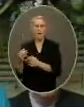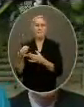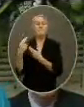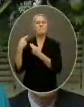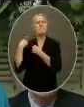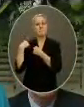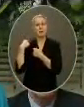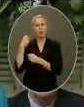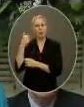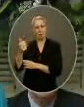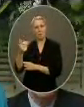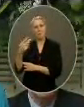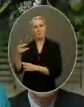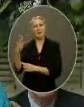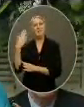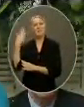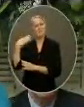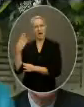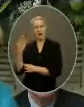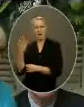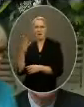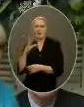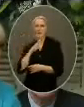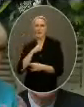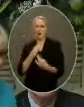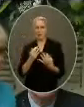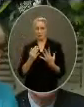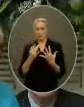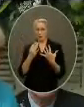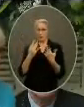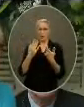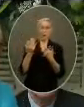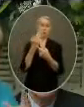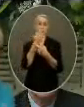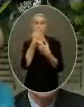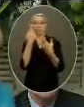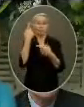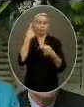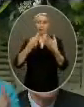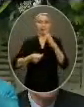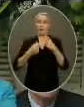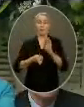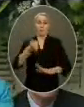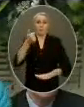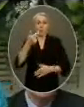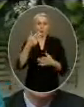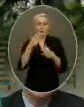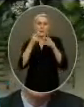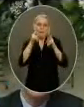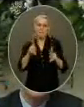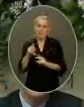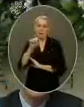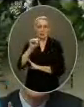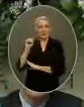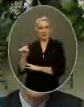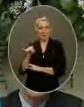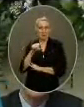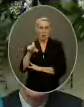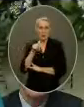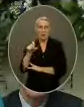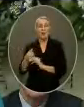leur mandat, M. le Président, qu'il y avait le plus d'un nombre record de personnes assistées sociales au Québec. C'est sous le précédent gouvernement,